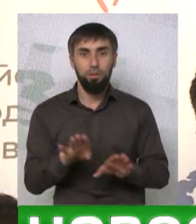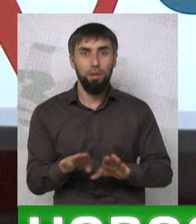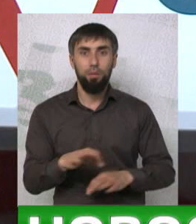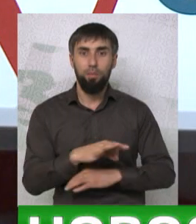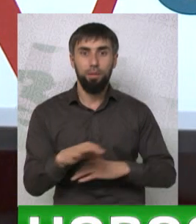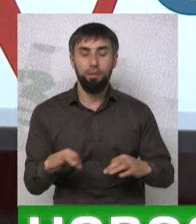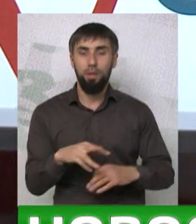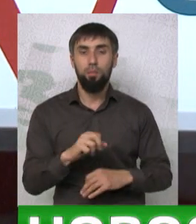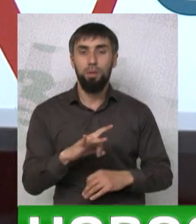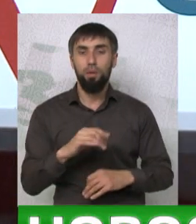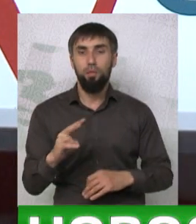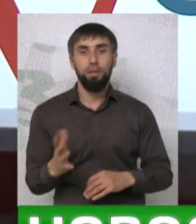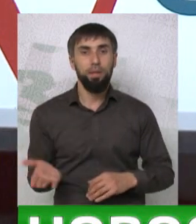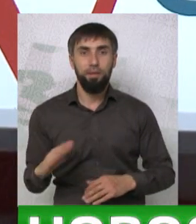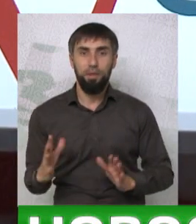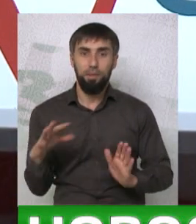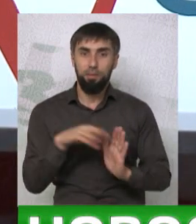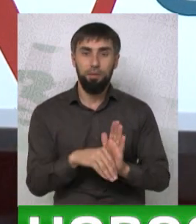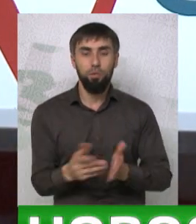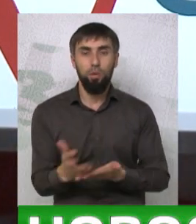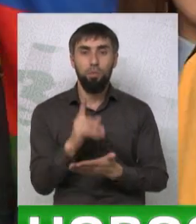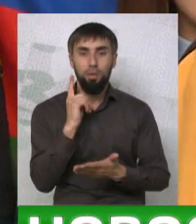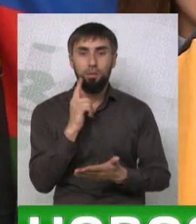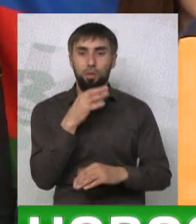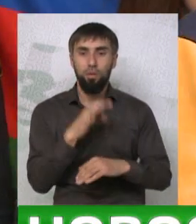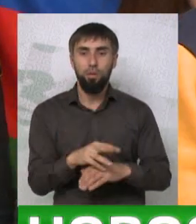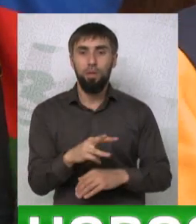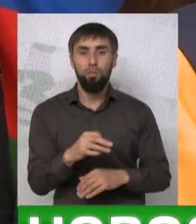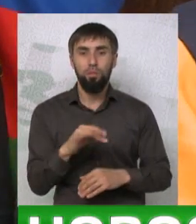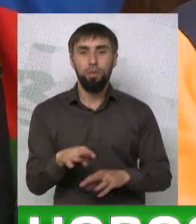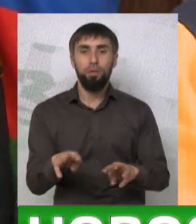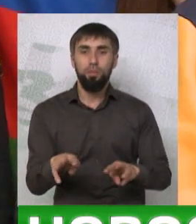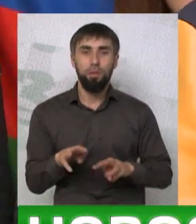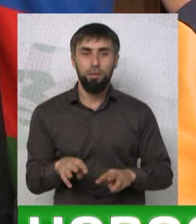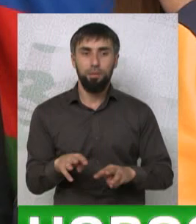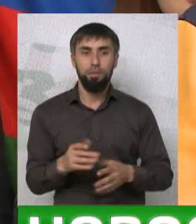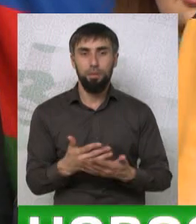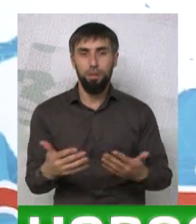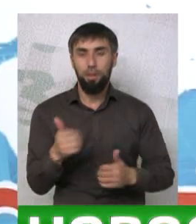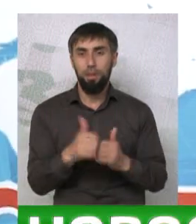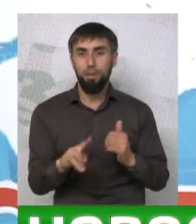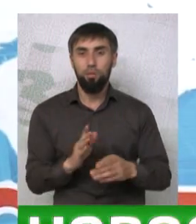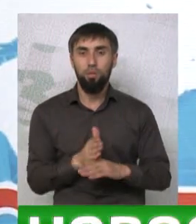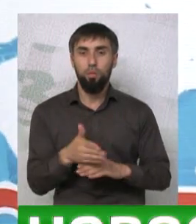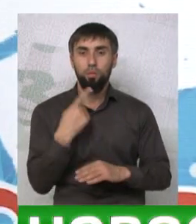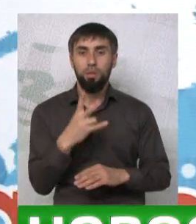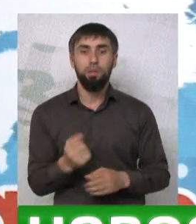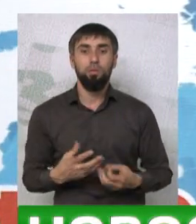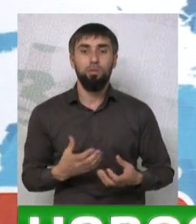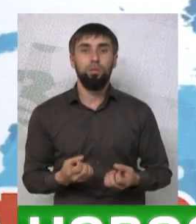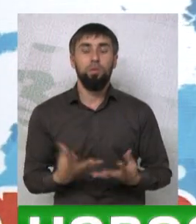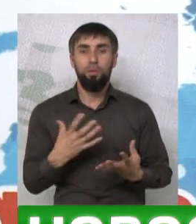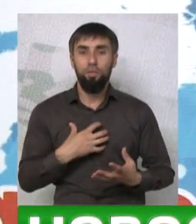проекта. Марафон «Давай вступай» собрал молодежь, представителей муниципалитетов, министерств и ведомств. Каждый из гостей отмечает, насколько